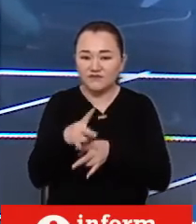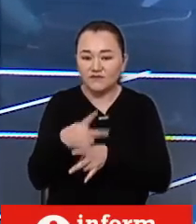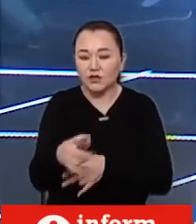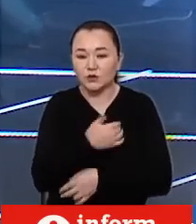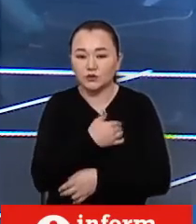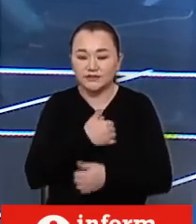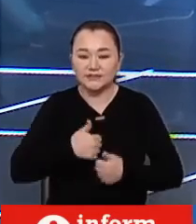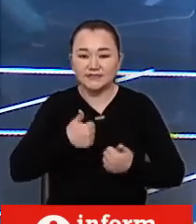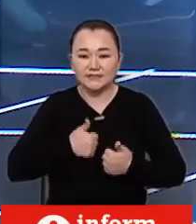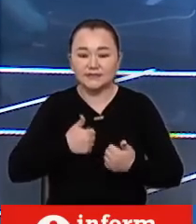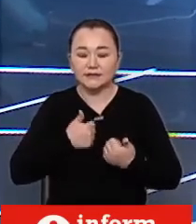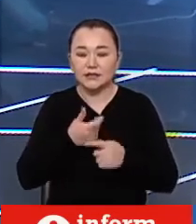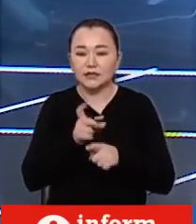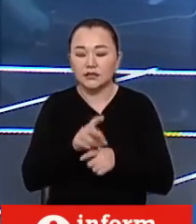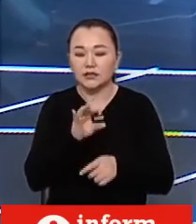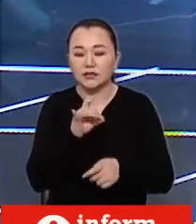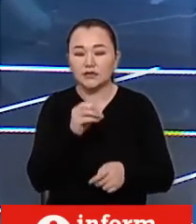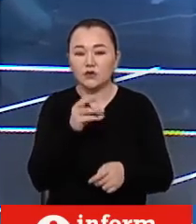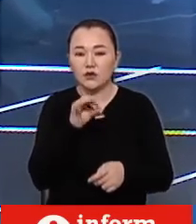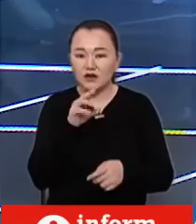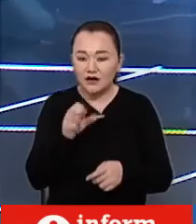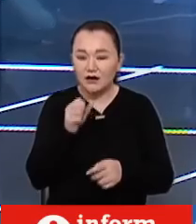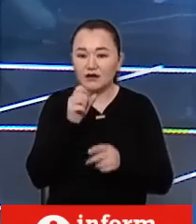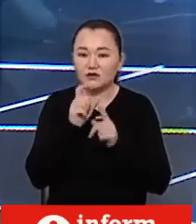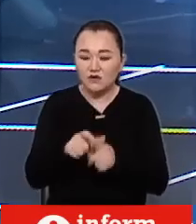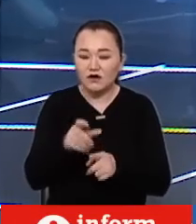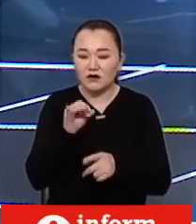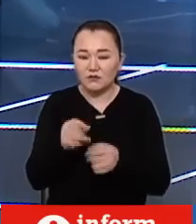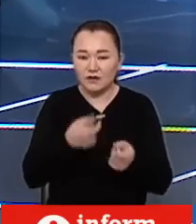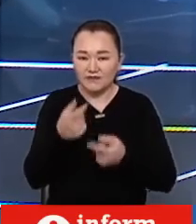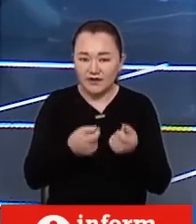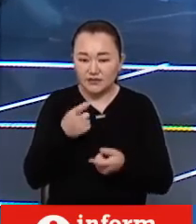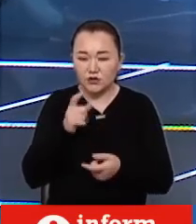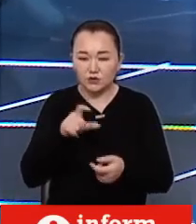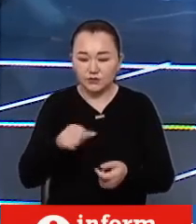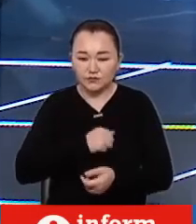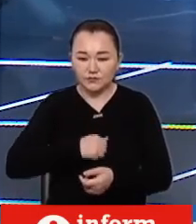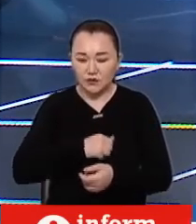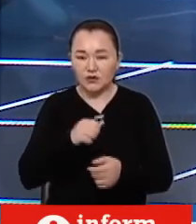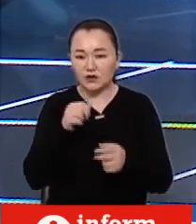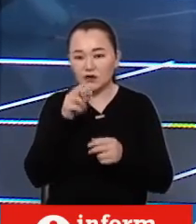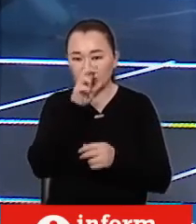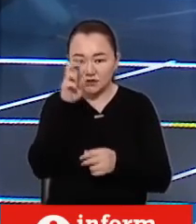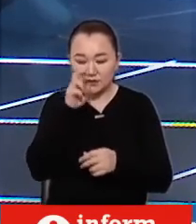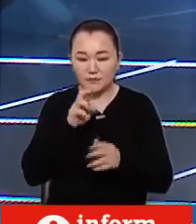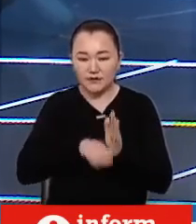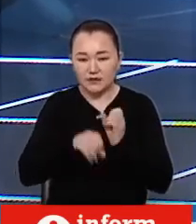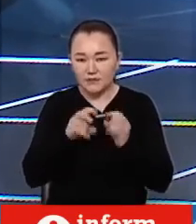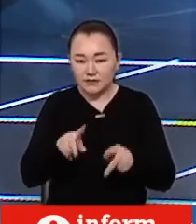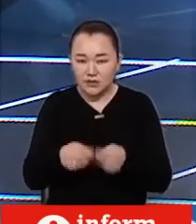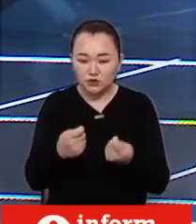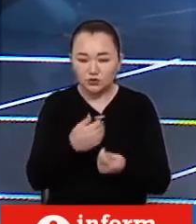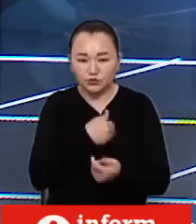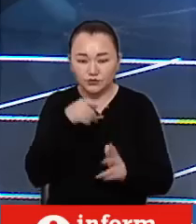тырысады. Өйткені риторикасы мен әрекеттері алауыздықты қоздырып, мемлекеттік қауіпсіздікті бұзуға бағытталған. Сол үшін